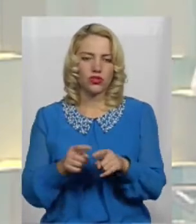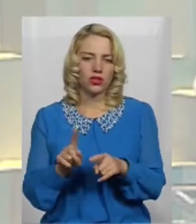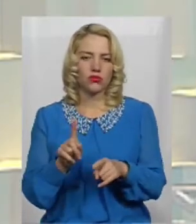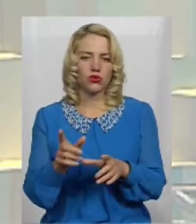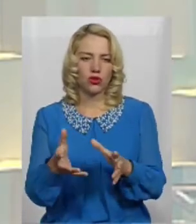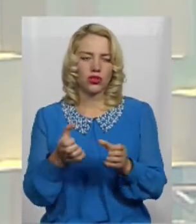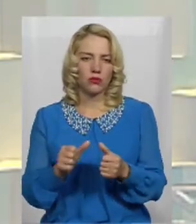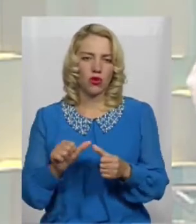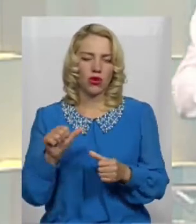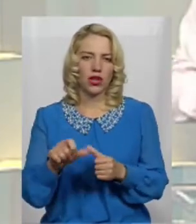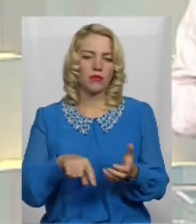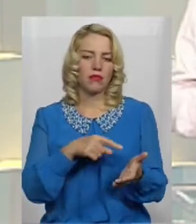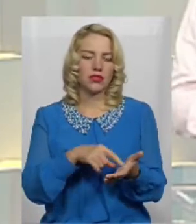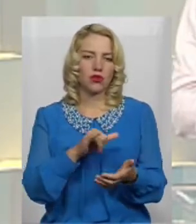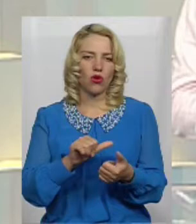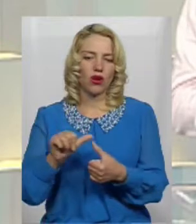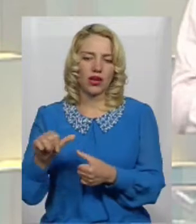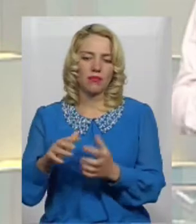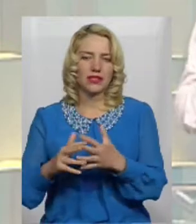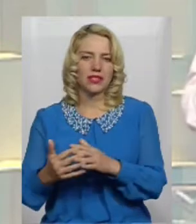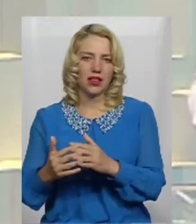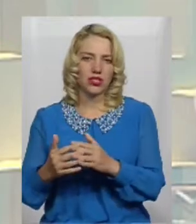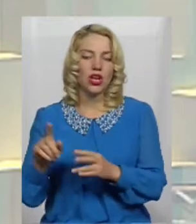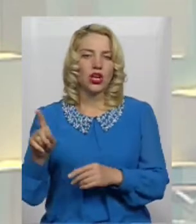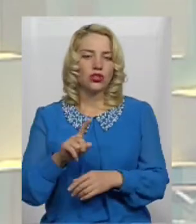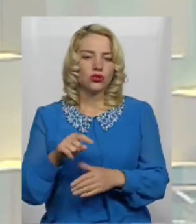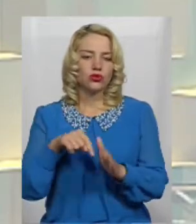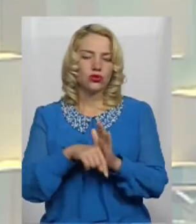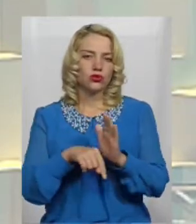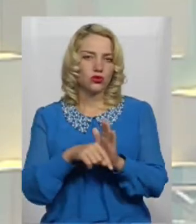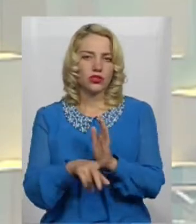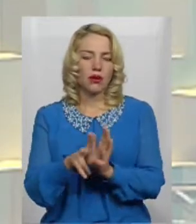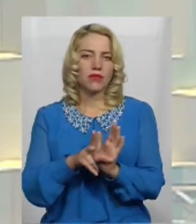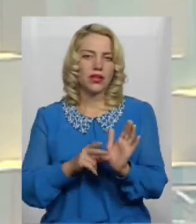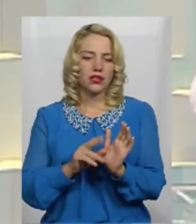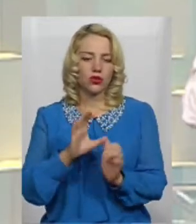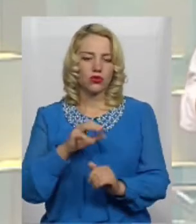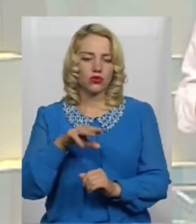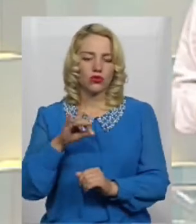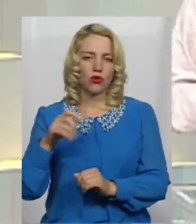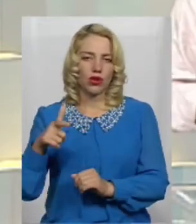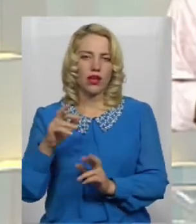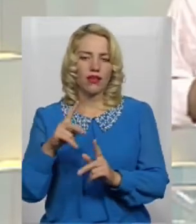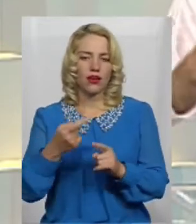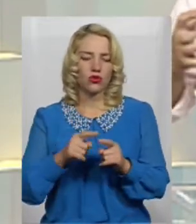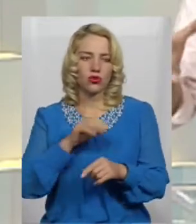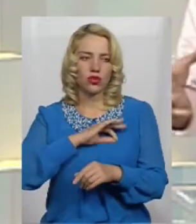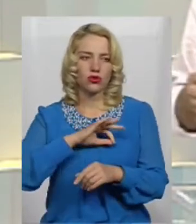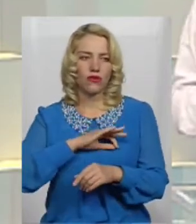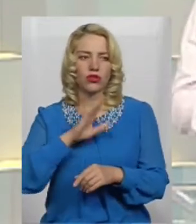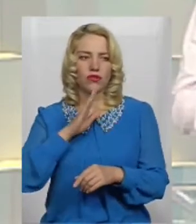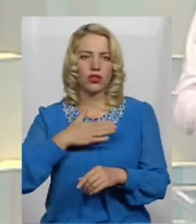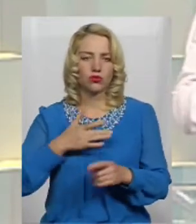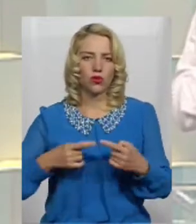отримує окремо місто і окремо селище. Що ж стосується прикладу Острога і як його застосовувати в